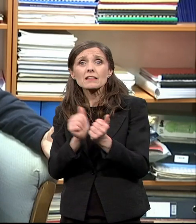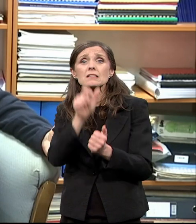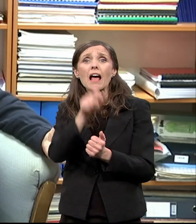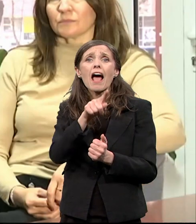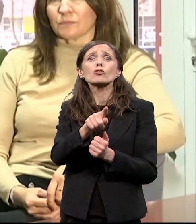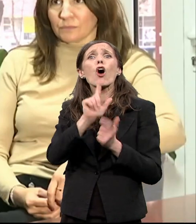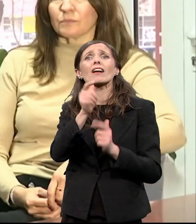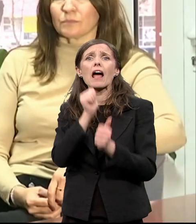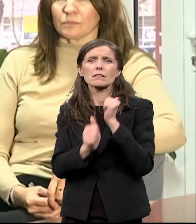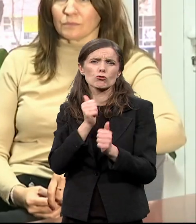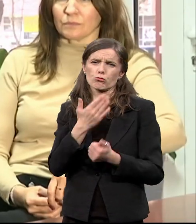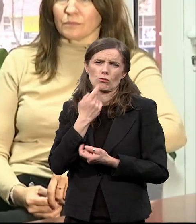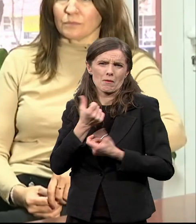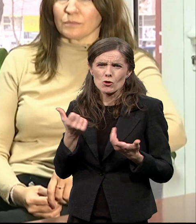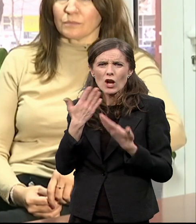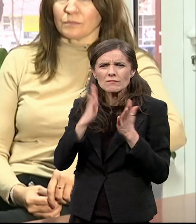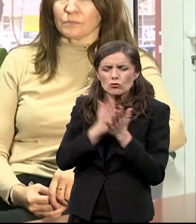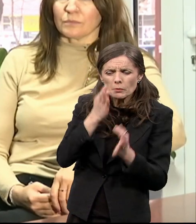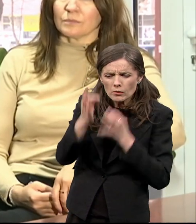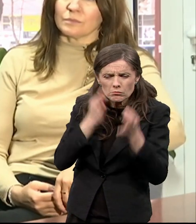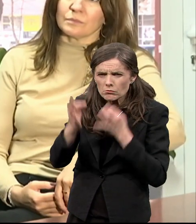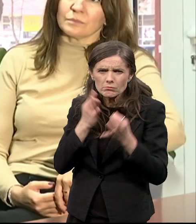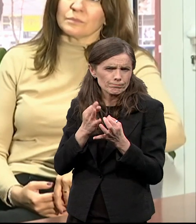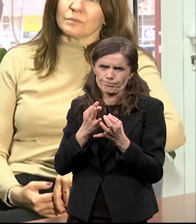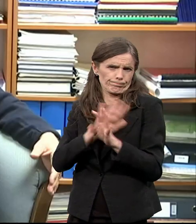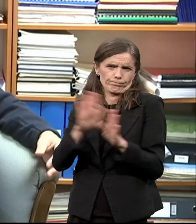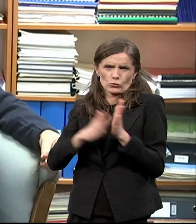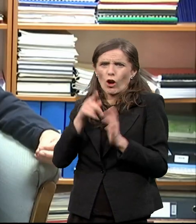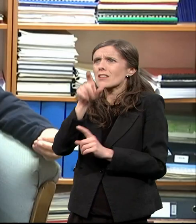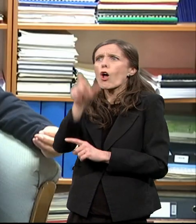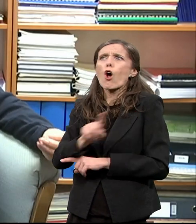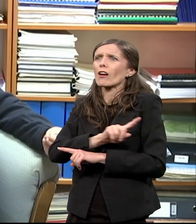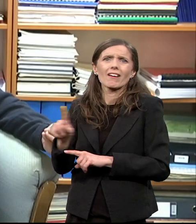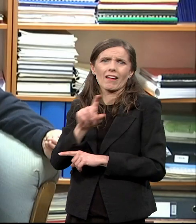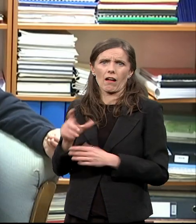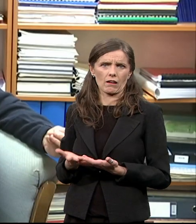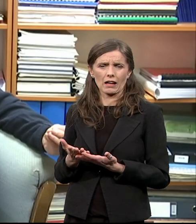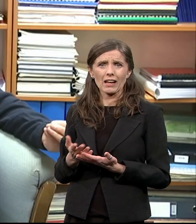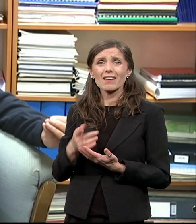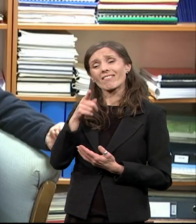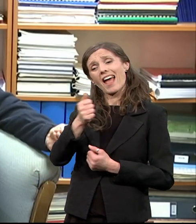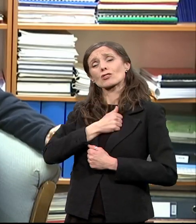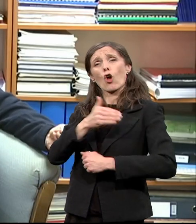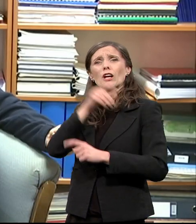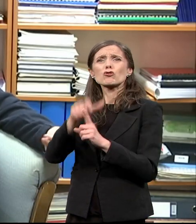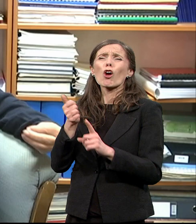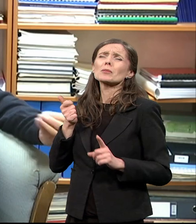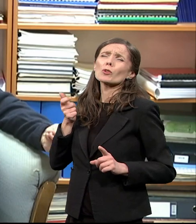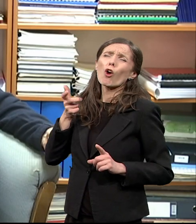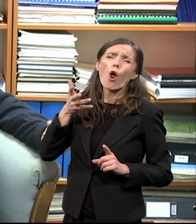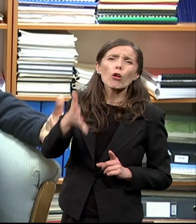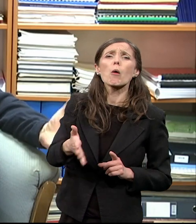To nije moguće. Sve provere su pokazale da on nije kriv. On je bio bezbroj puta službeno